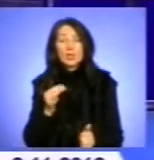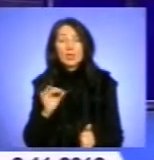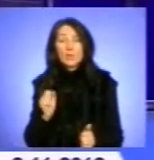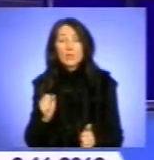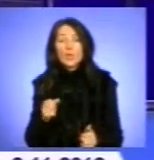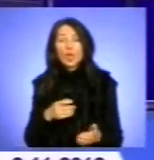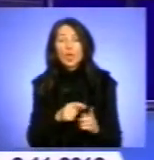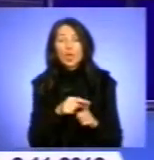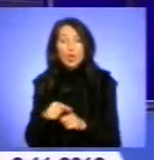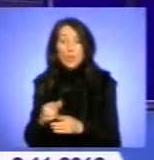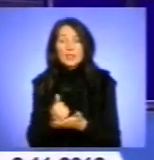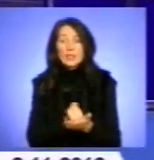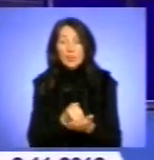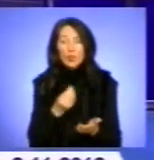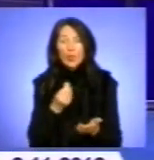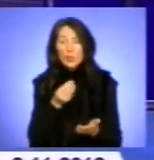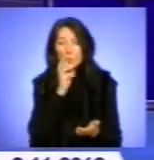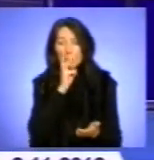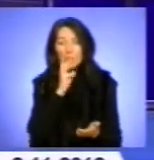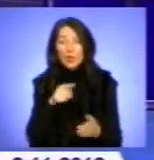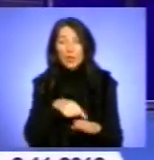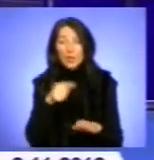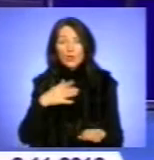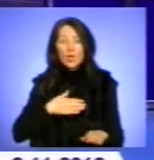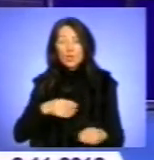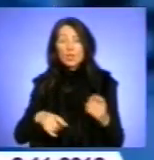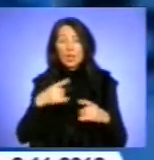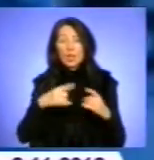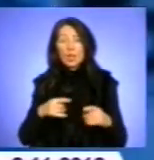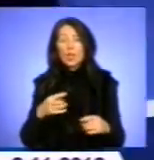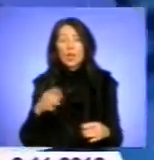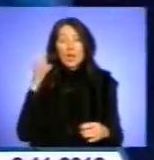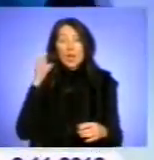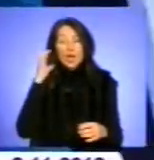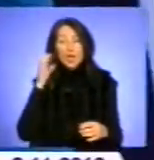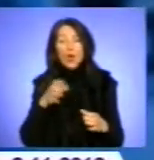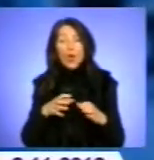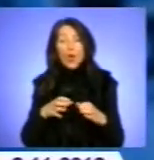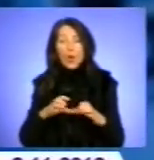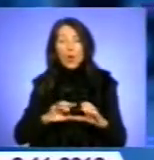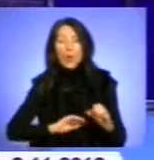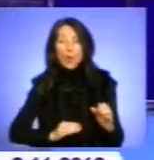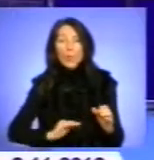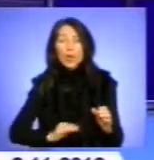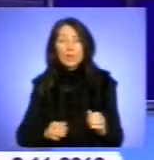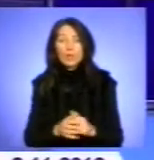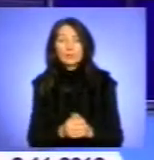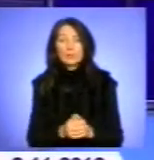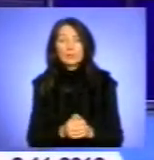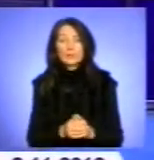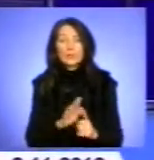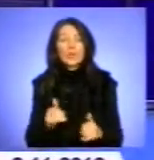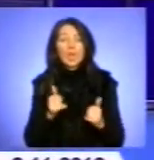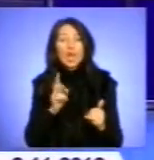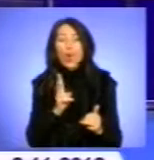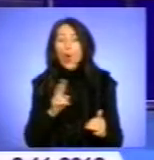До слова, затримку проплат відчуває і наша телерадіокомпанія. Ні для кого